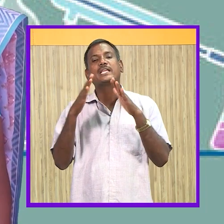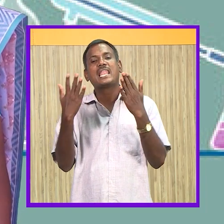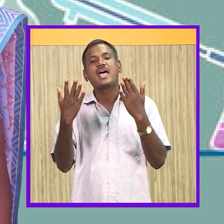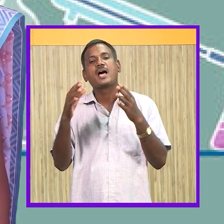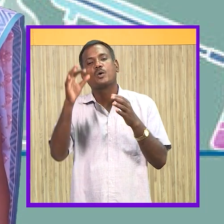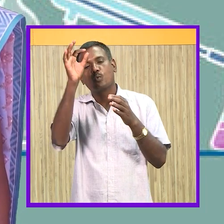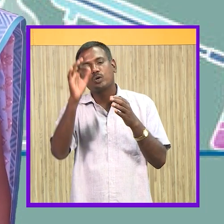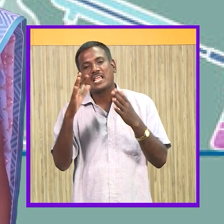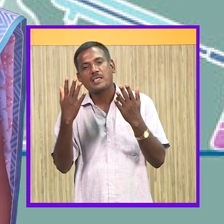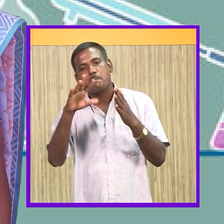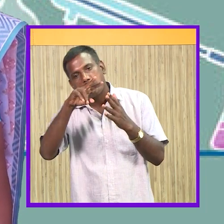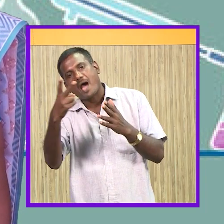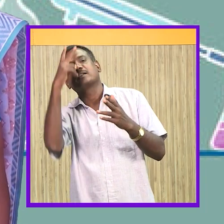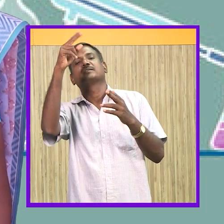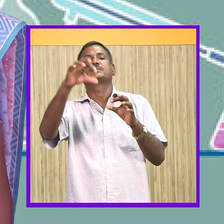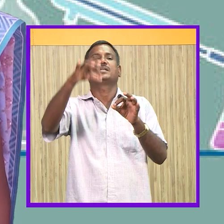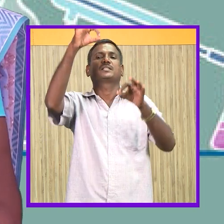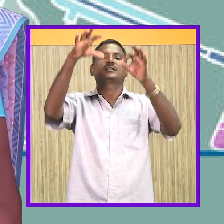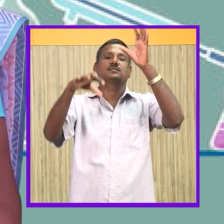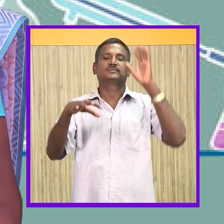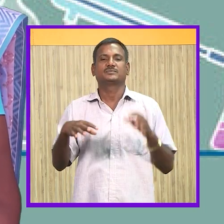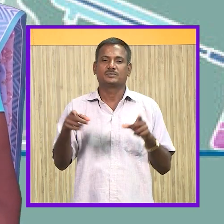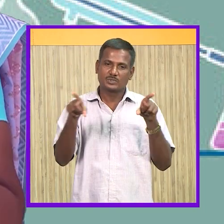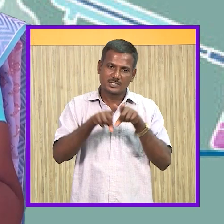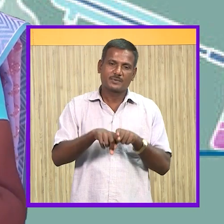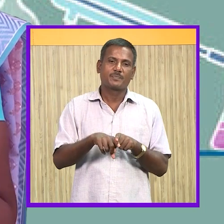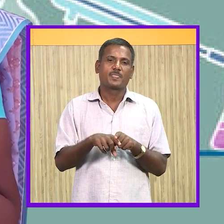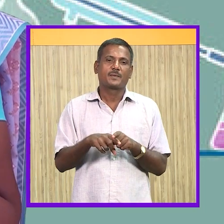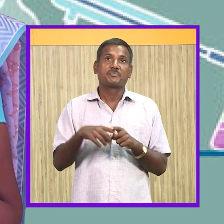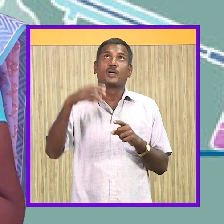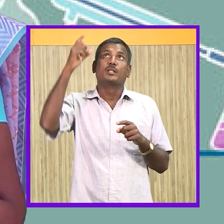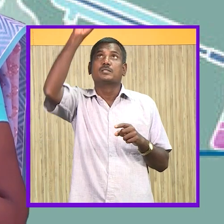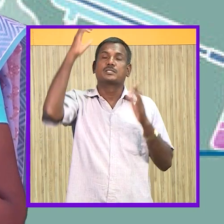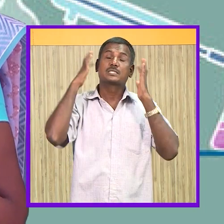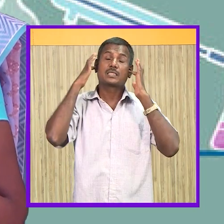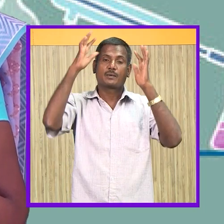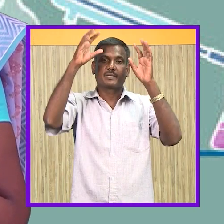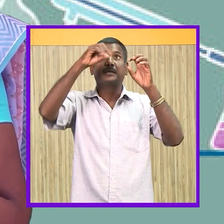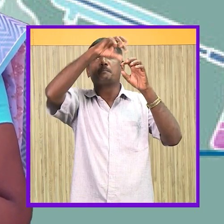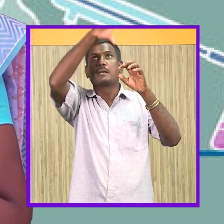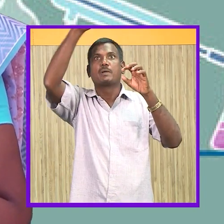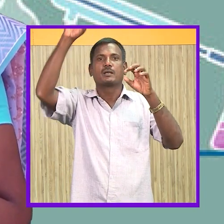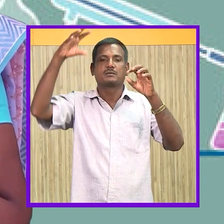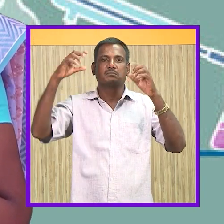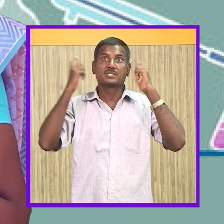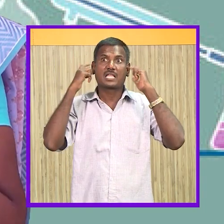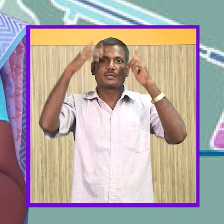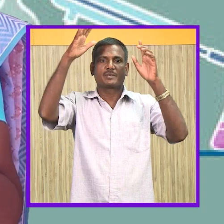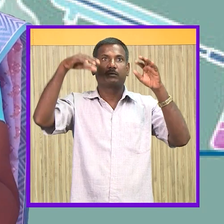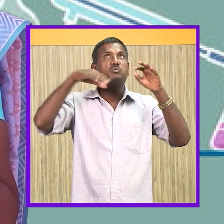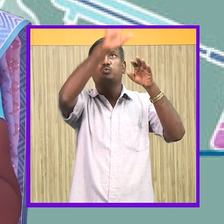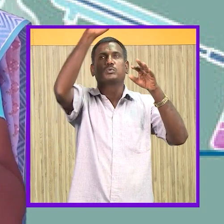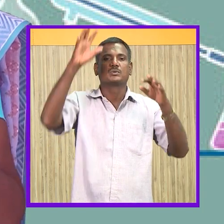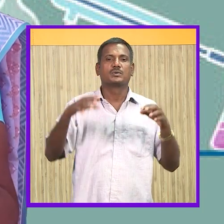ஒழுங்கற்ற மாற்றத்திற்கு எடுத்துக்காட்டு ஆகும். அதே போலவே இடி மின்னல் வருவதும் கூட ஒரு கால ஒழுங்கற்ற மாற்றம்.